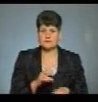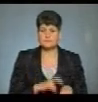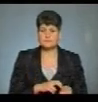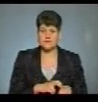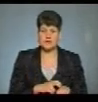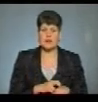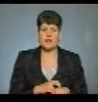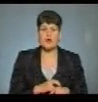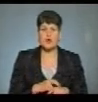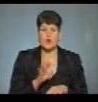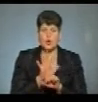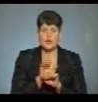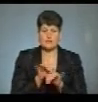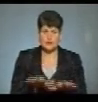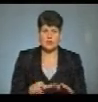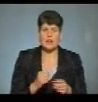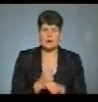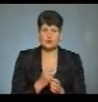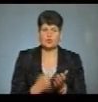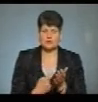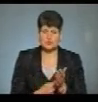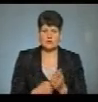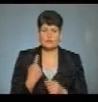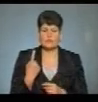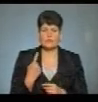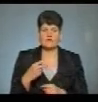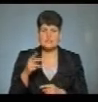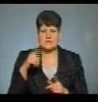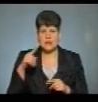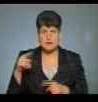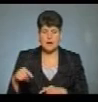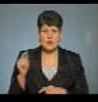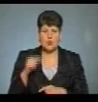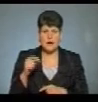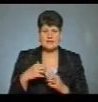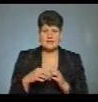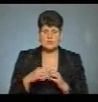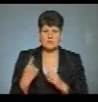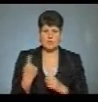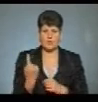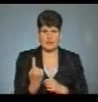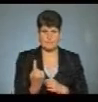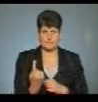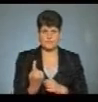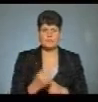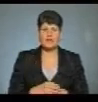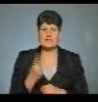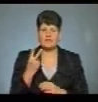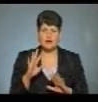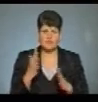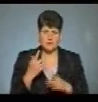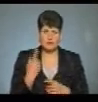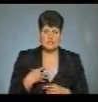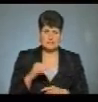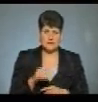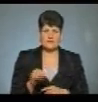коронавірус лабораторно підтвердили в таких областях. По одному випадку – у Закарпатській, Луганській та Херсонській областях, два випадки, один з них летальний